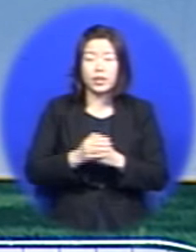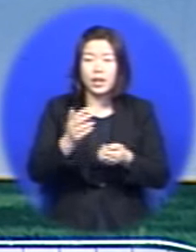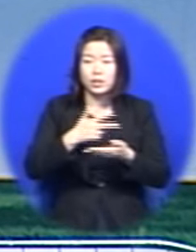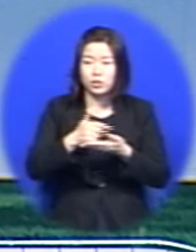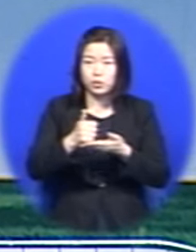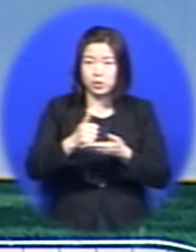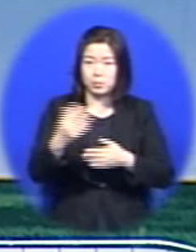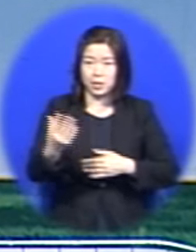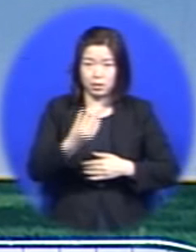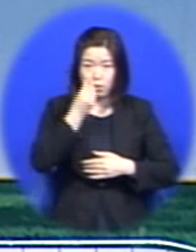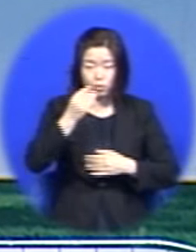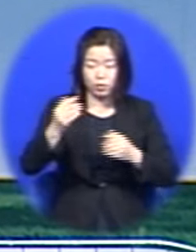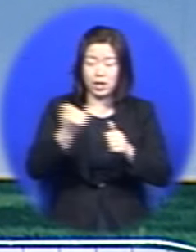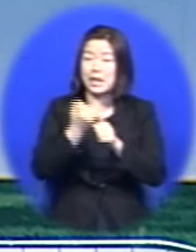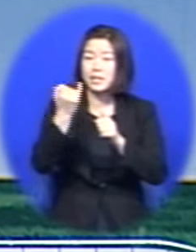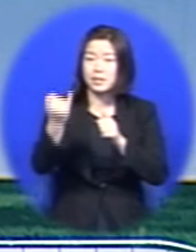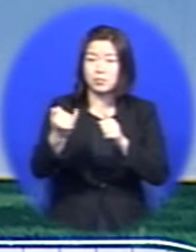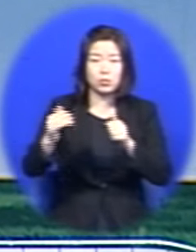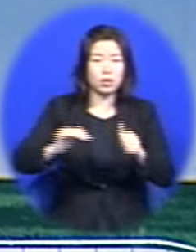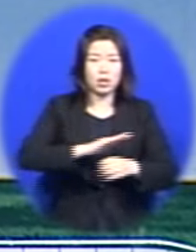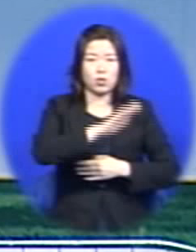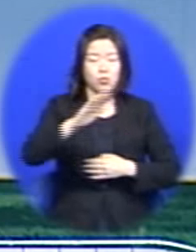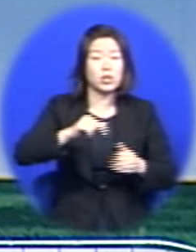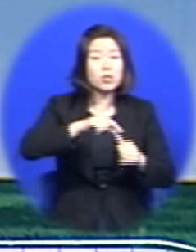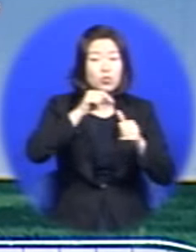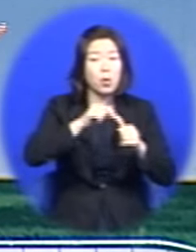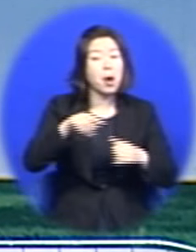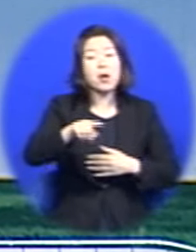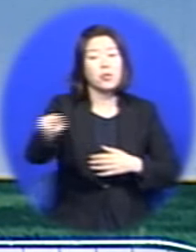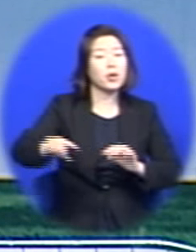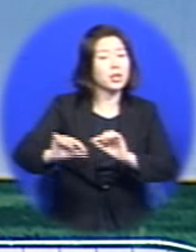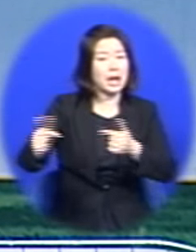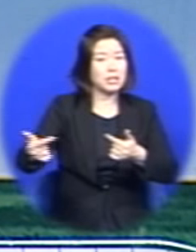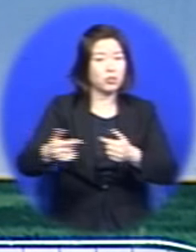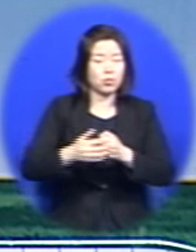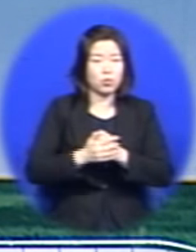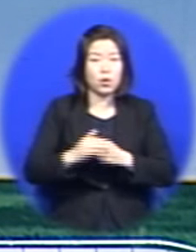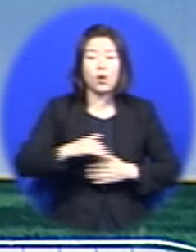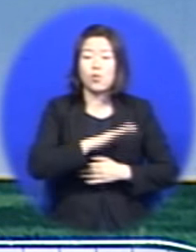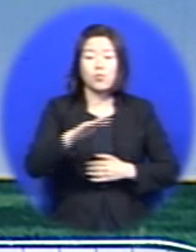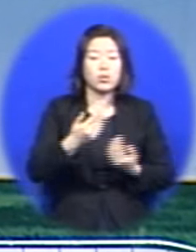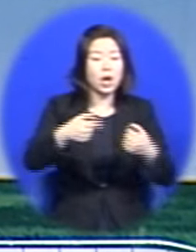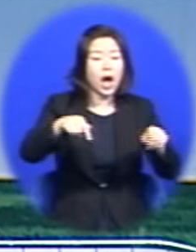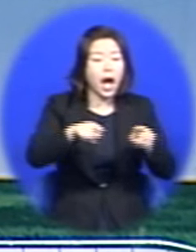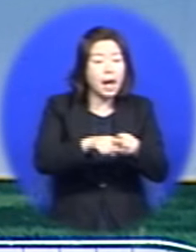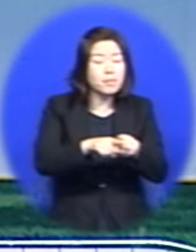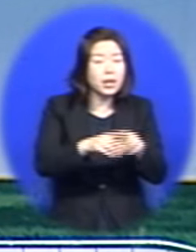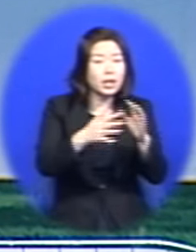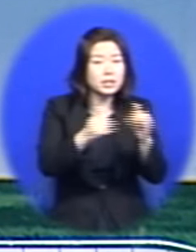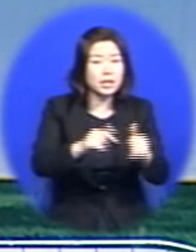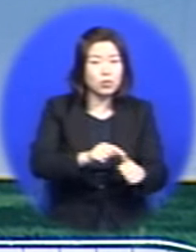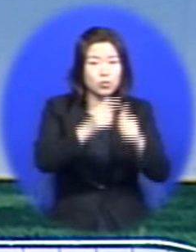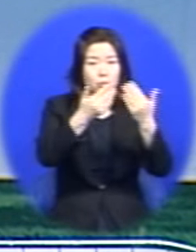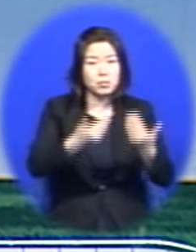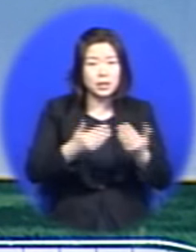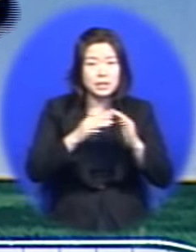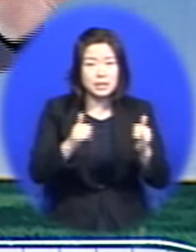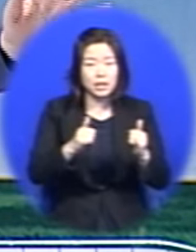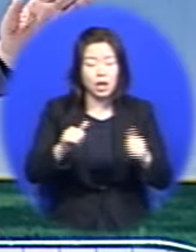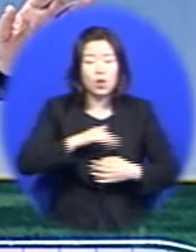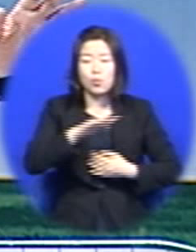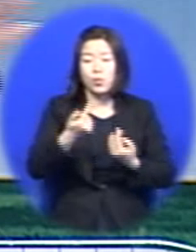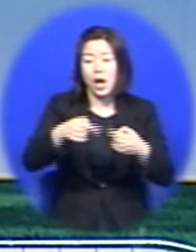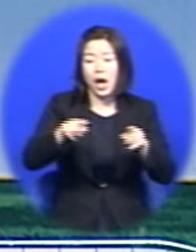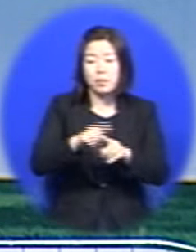주님의 거룩한 신부가 우리는 구원받았고 너희들은 아니고 우리와 함께하는 자는 구원받은 자고 우리와